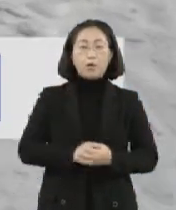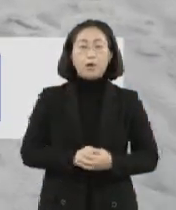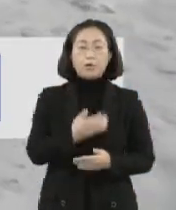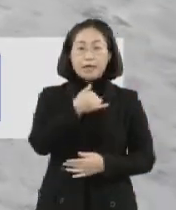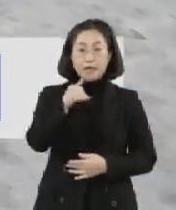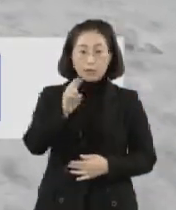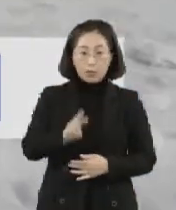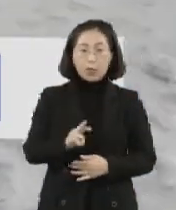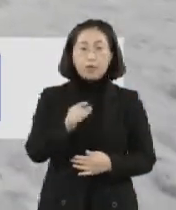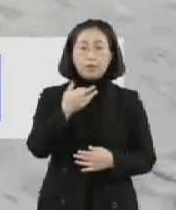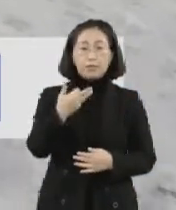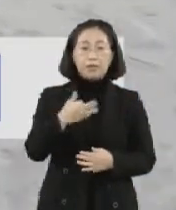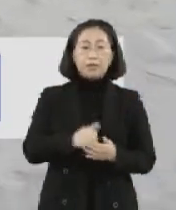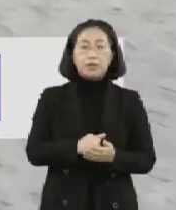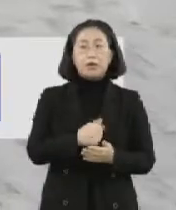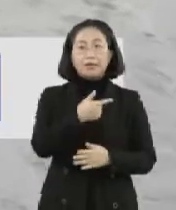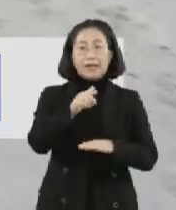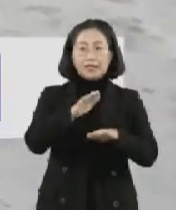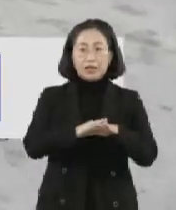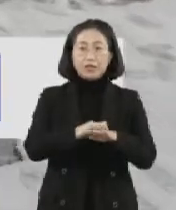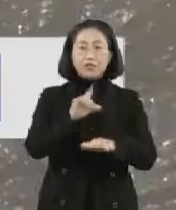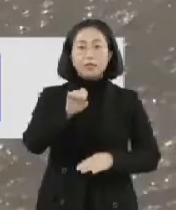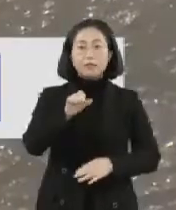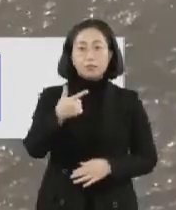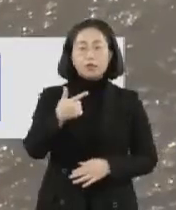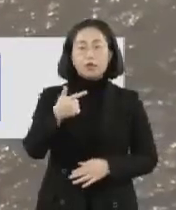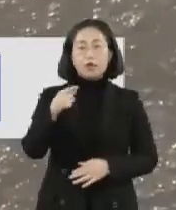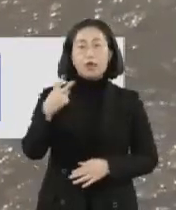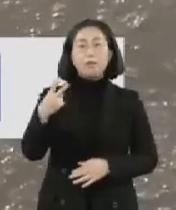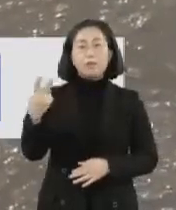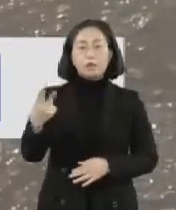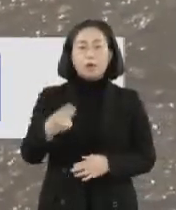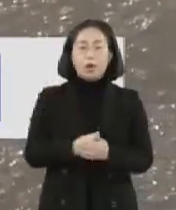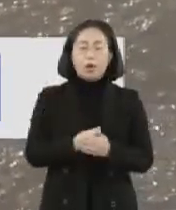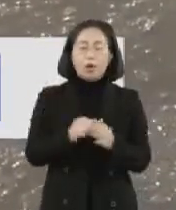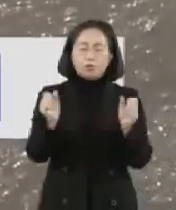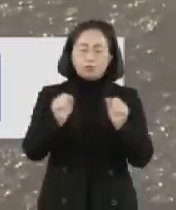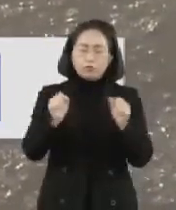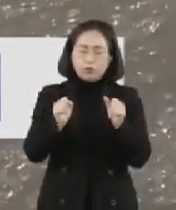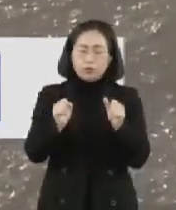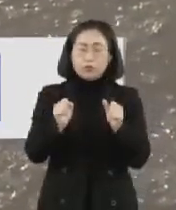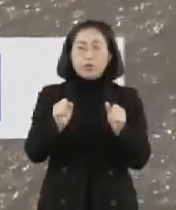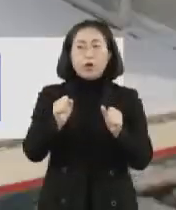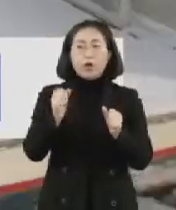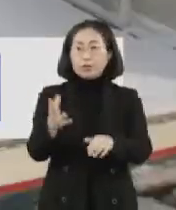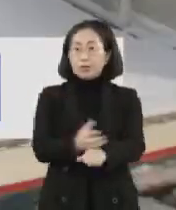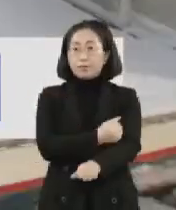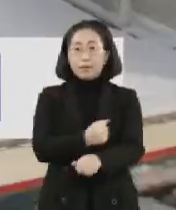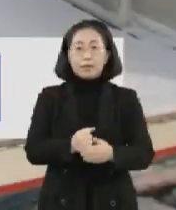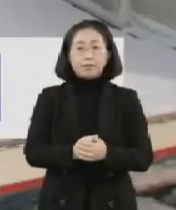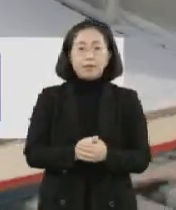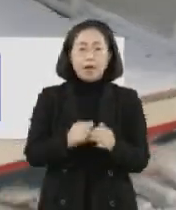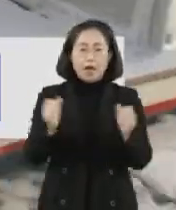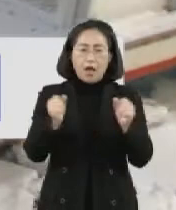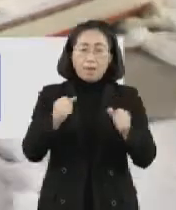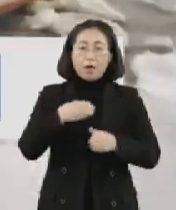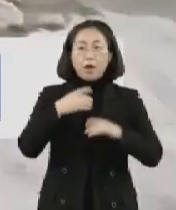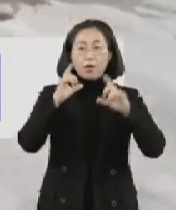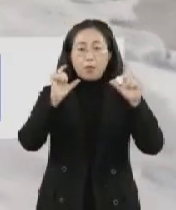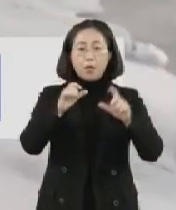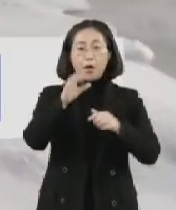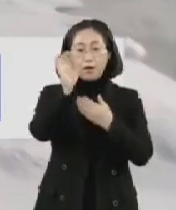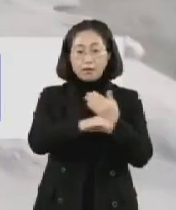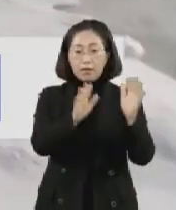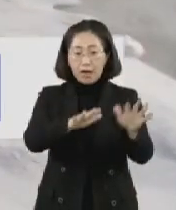대전은 영하 16.2 도 까지 내려가는 등 강추위가 주말 충청권을 꽁꽁 얼려 씁니다 한파 경보 속에 서해